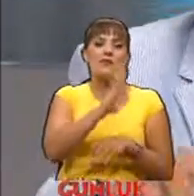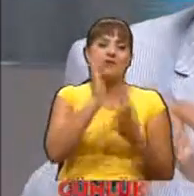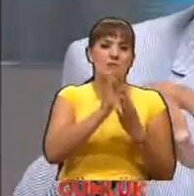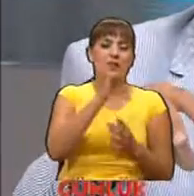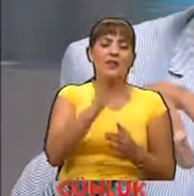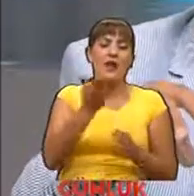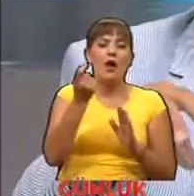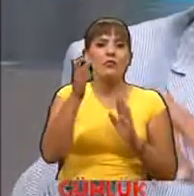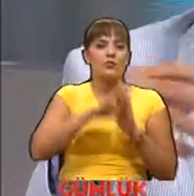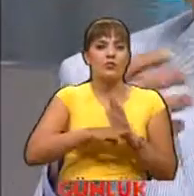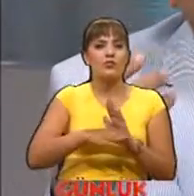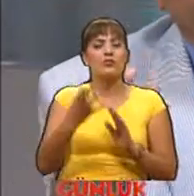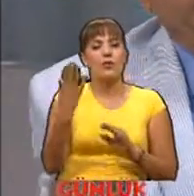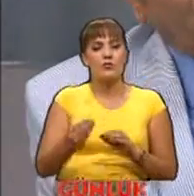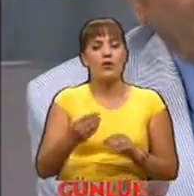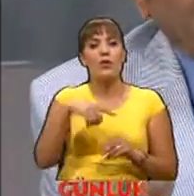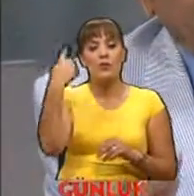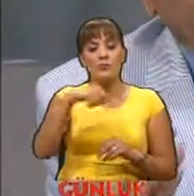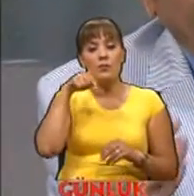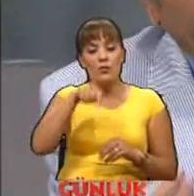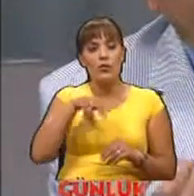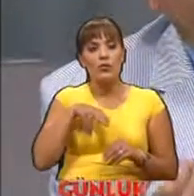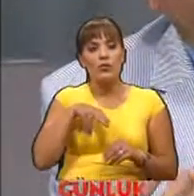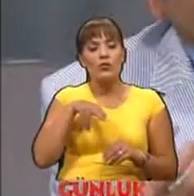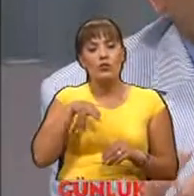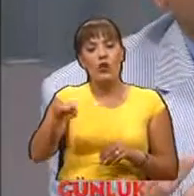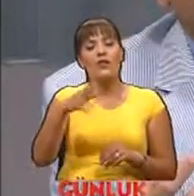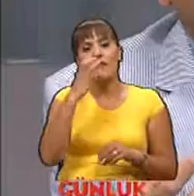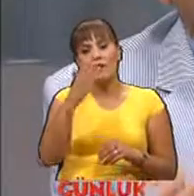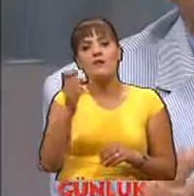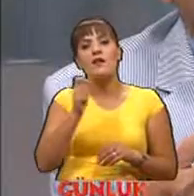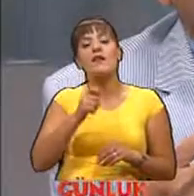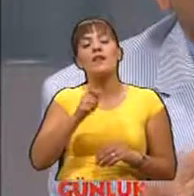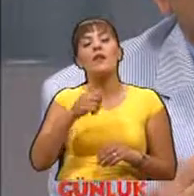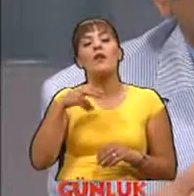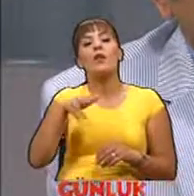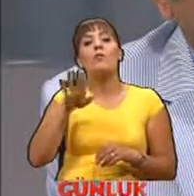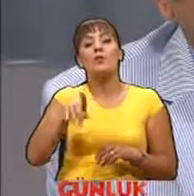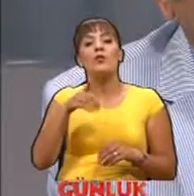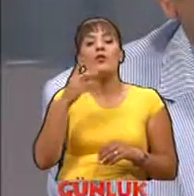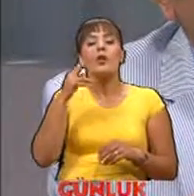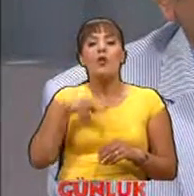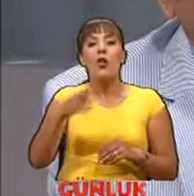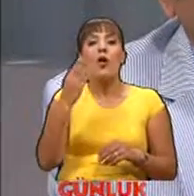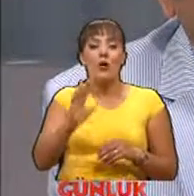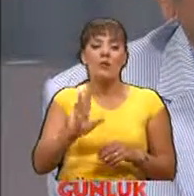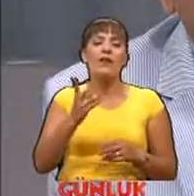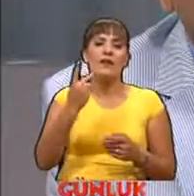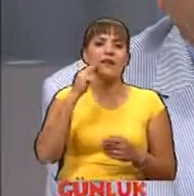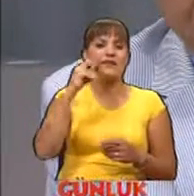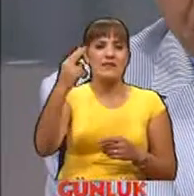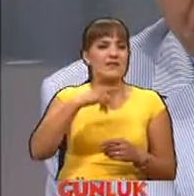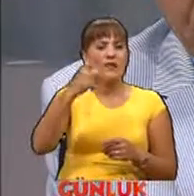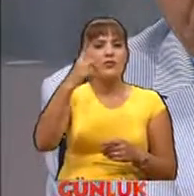gelip daha ucuza kapatacak. O nedenle bu yol tavsiye edilen yol. Bu yol mümkün değilse izleyicimizin başvuracağı